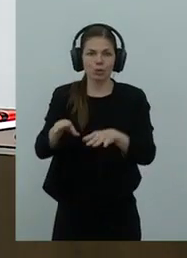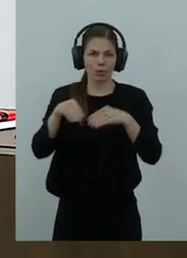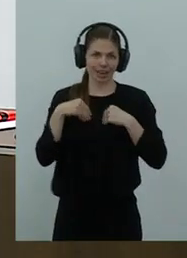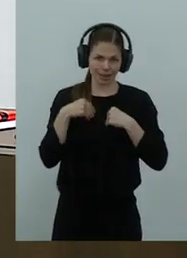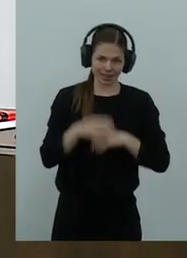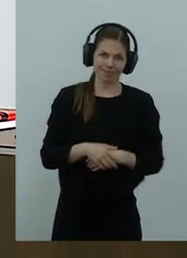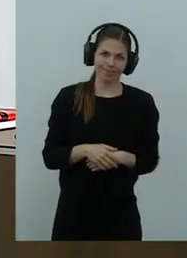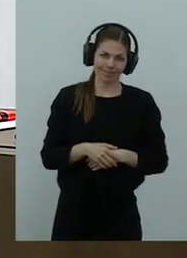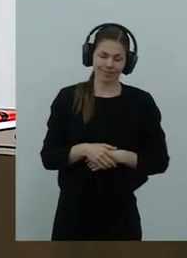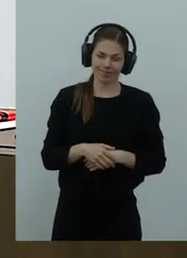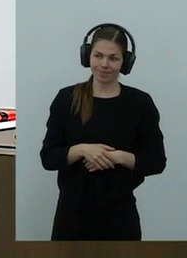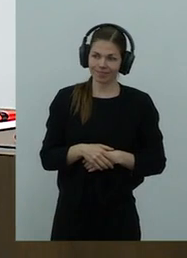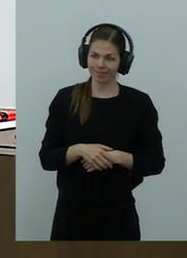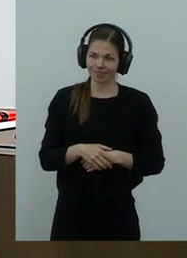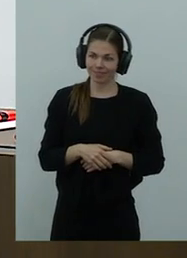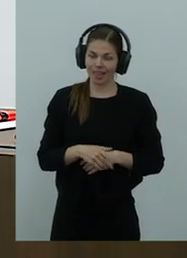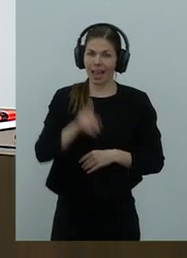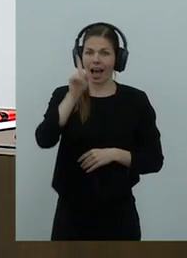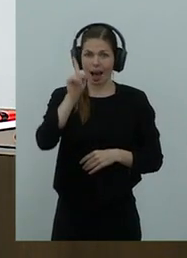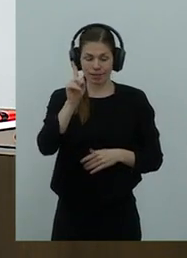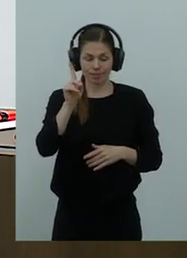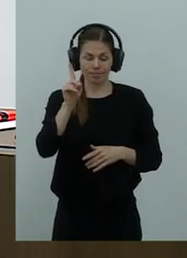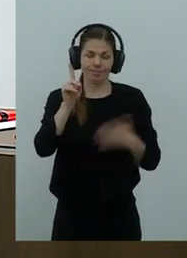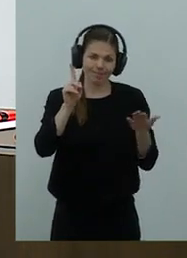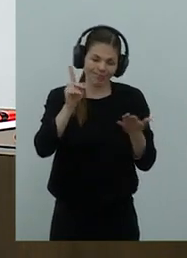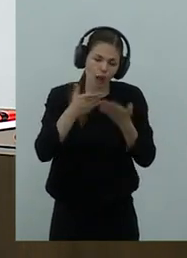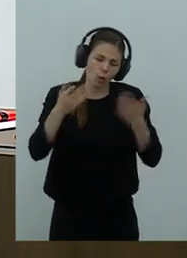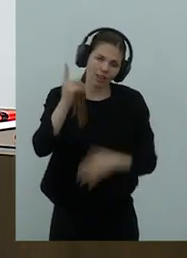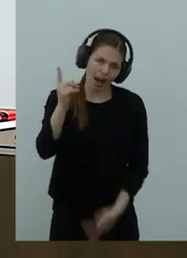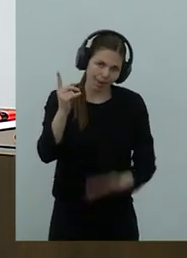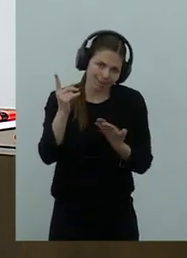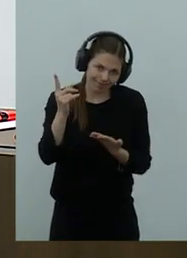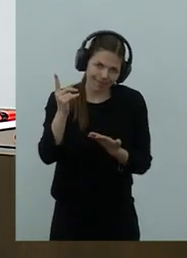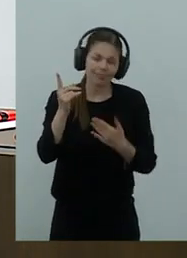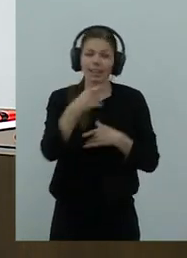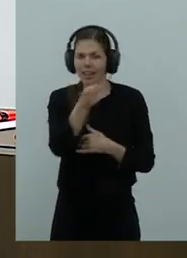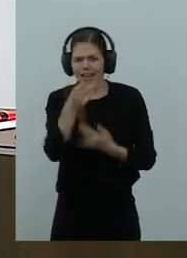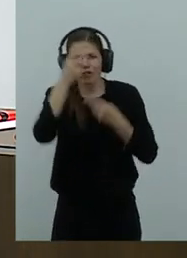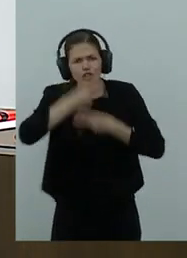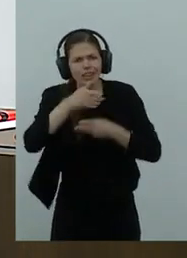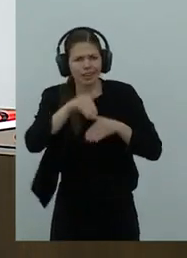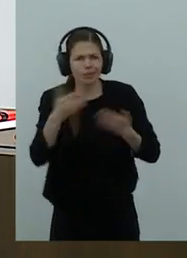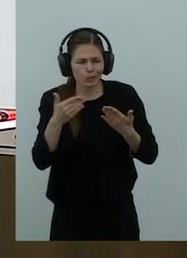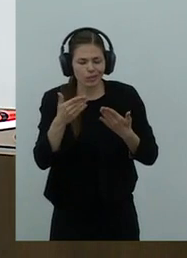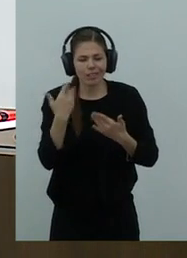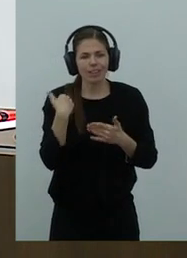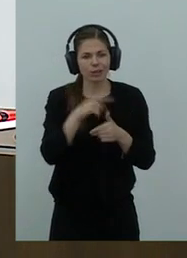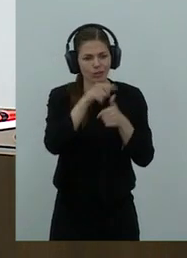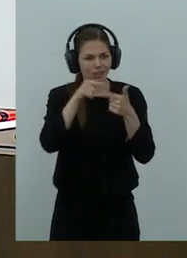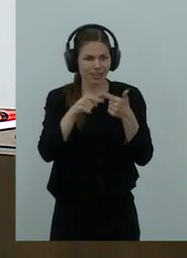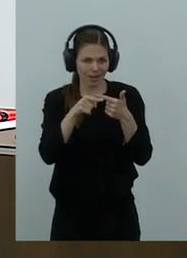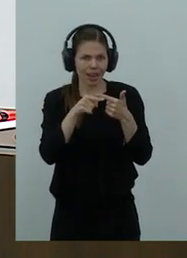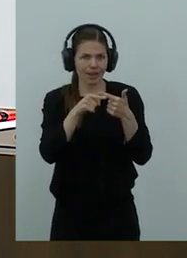Aber, jetzt kommt das große Aber. Sie werden es verstehen, wir haben schon 2 Prophezeiungen heute